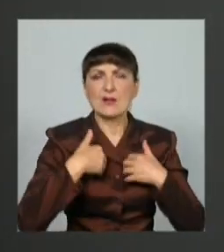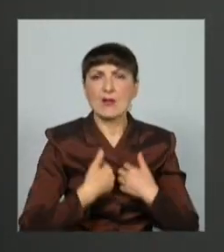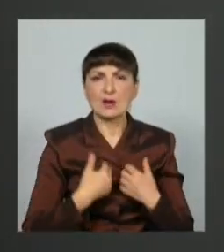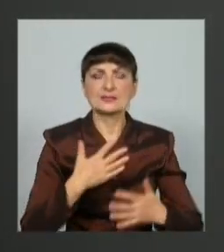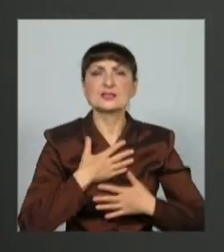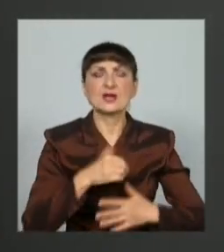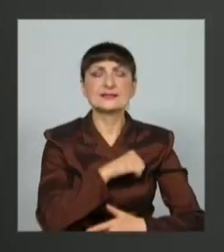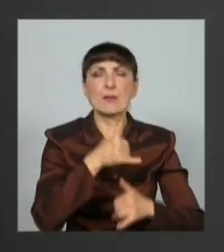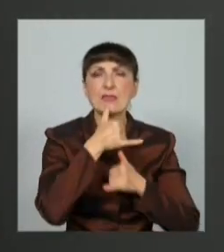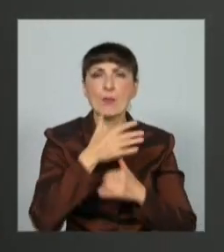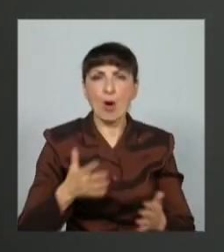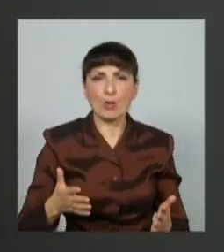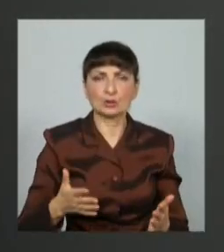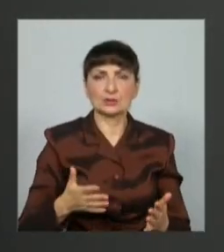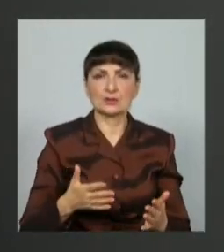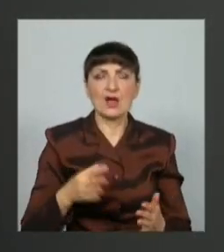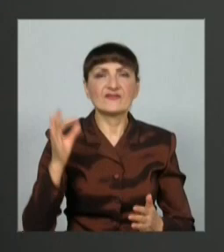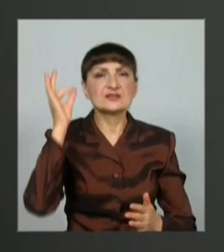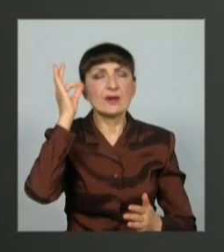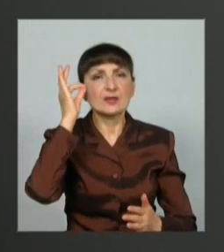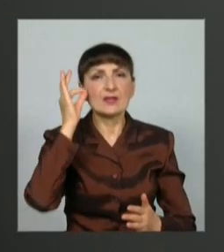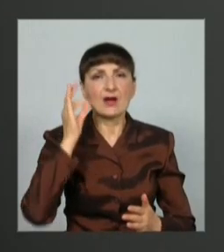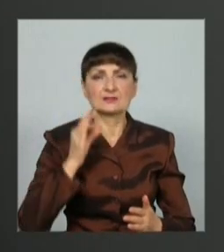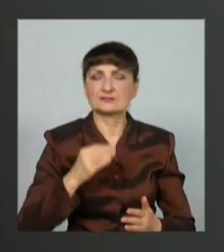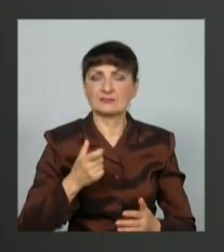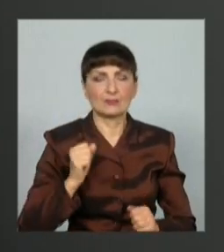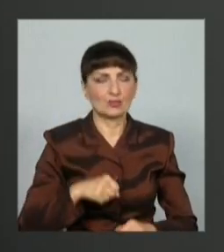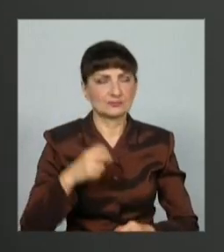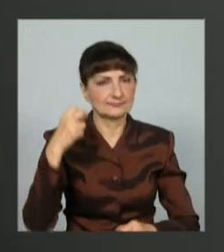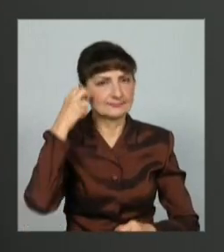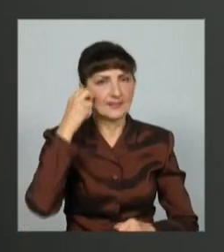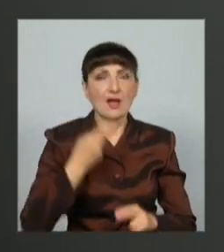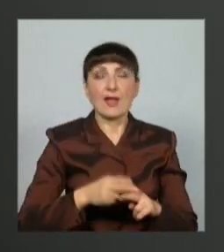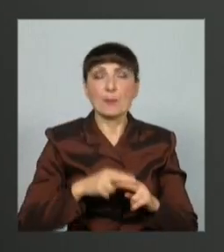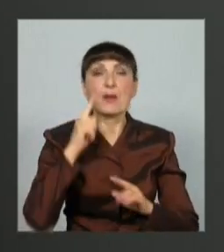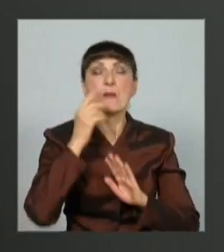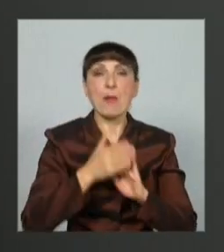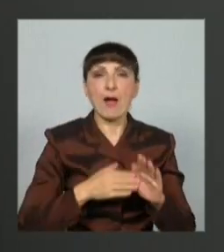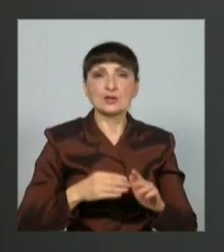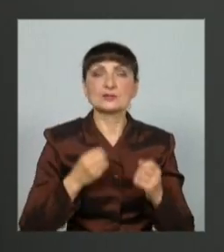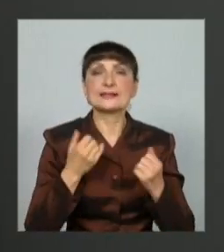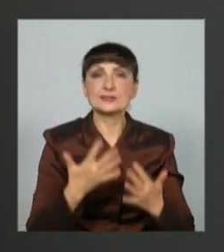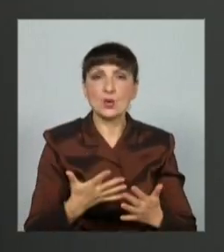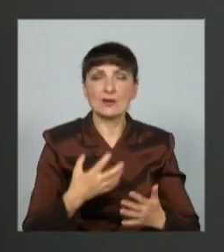способных дышать самостоятельно. Воспоминания на долгие годы. Именно в такие моменты понимаешь,